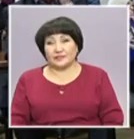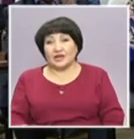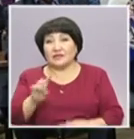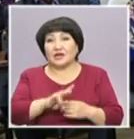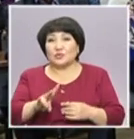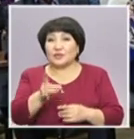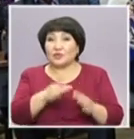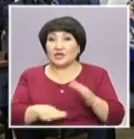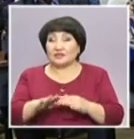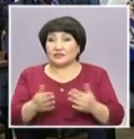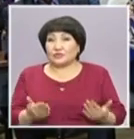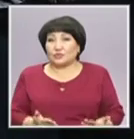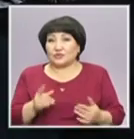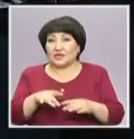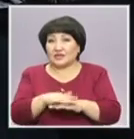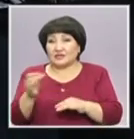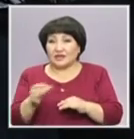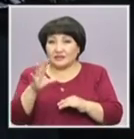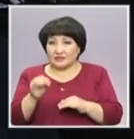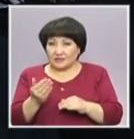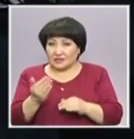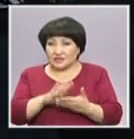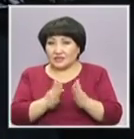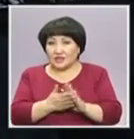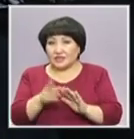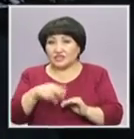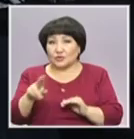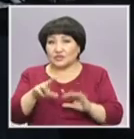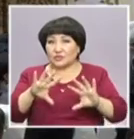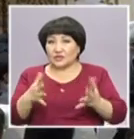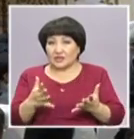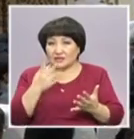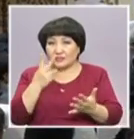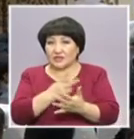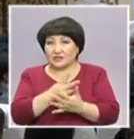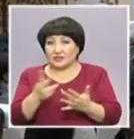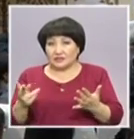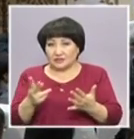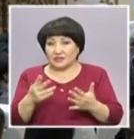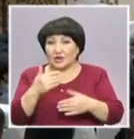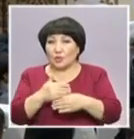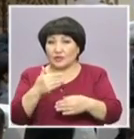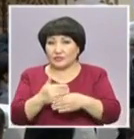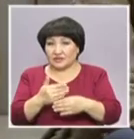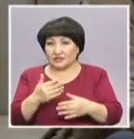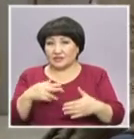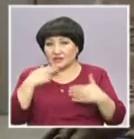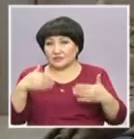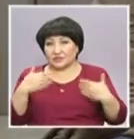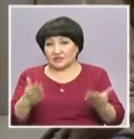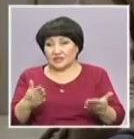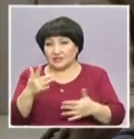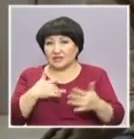Наурызбай ауданының тұрғындары тарихи, қазіргі жағдай мен 90 оқиғасын бейнелейтін қойылымдарды тамашалады. Театрландырылған